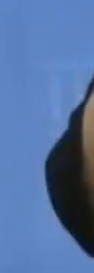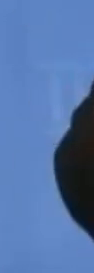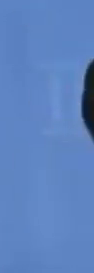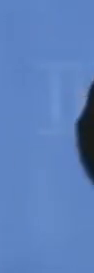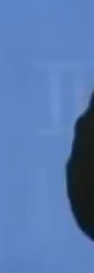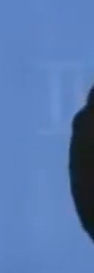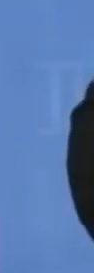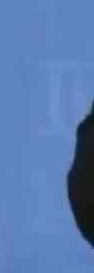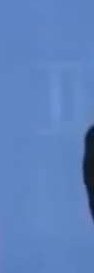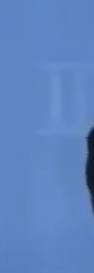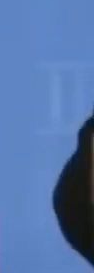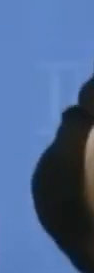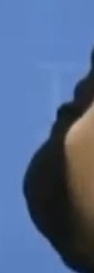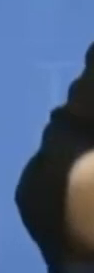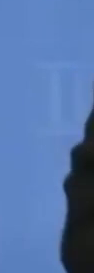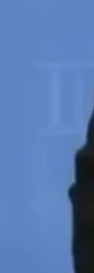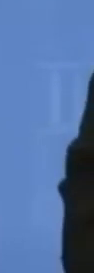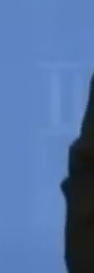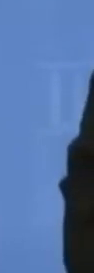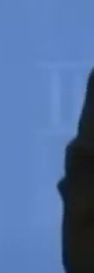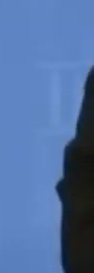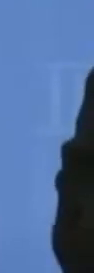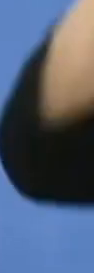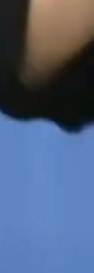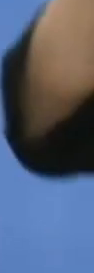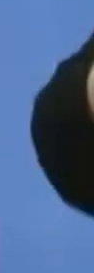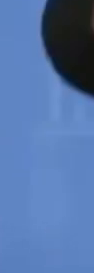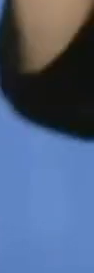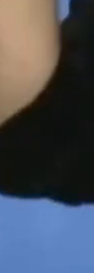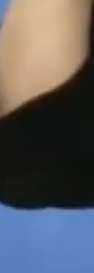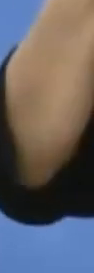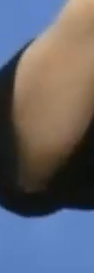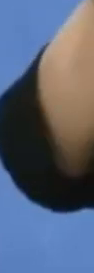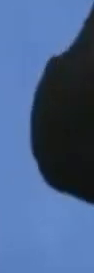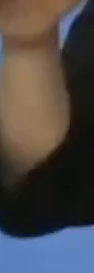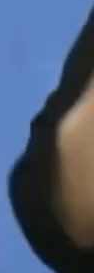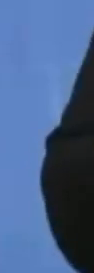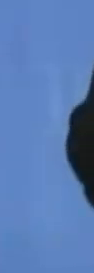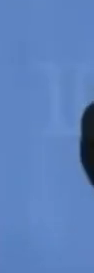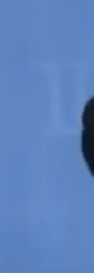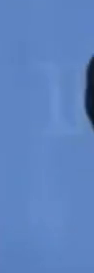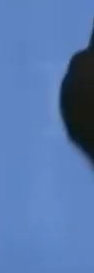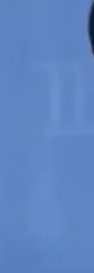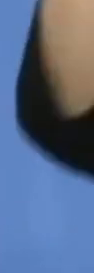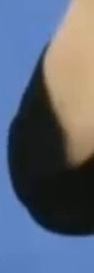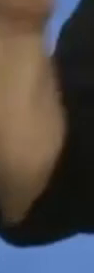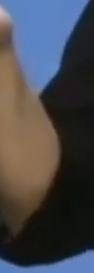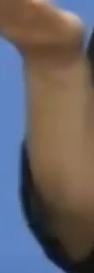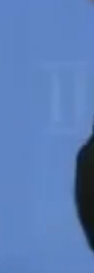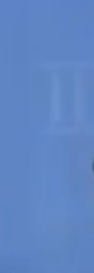없었다. 민주당 정부가 정한 기준으로 윤석열 정부의 인사에 대한 비판을 한다면